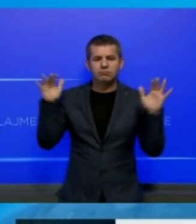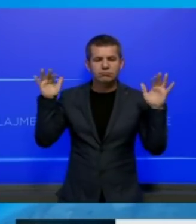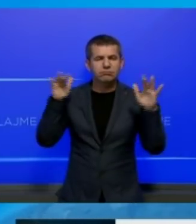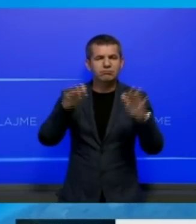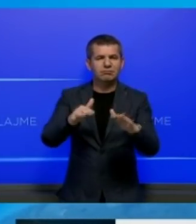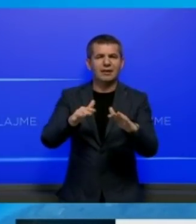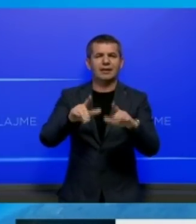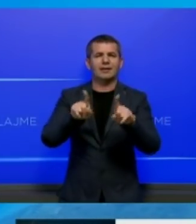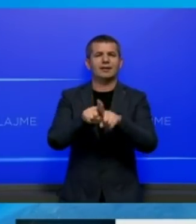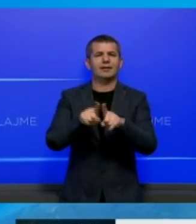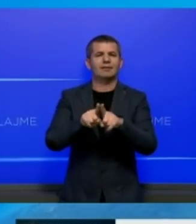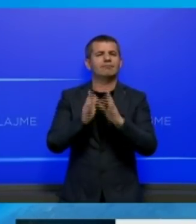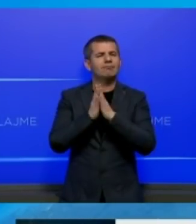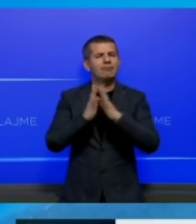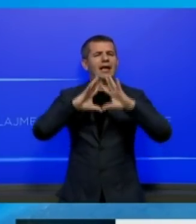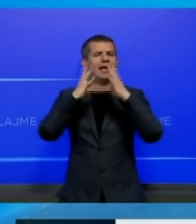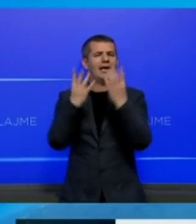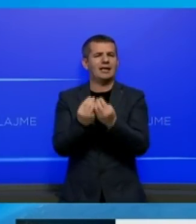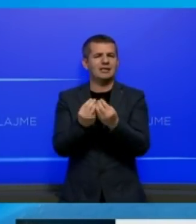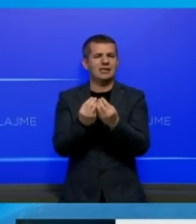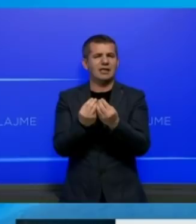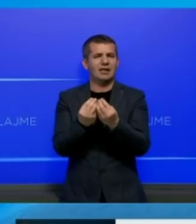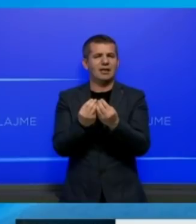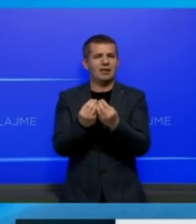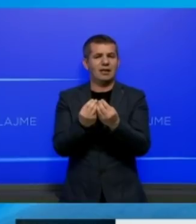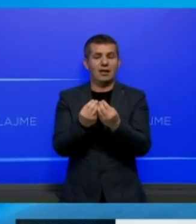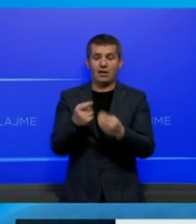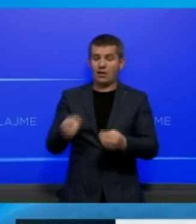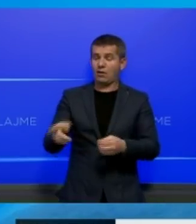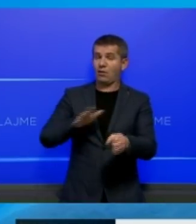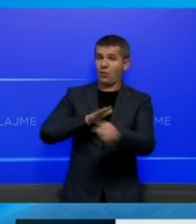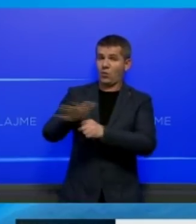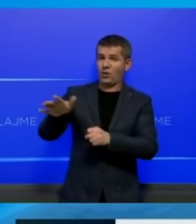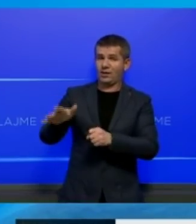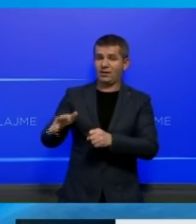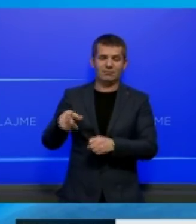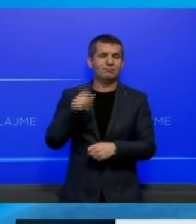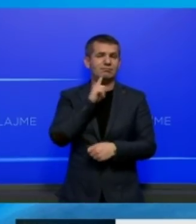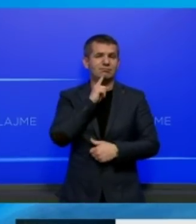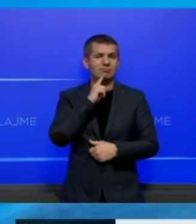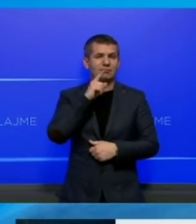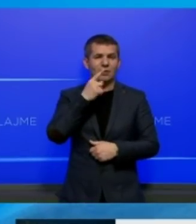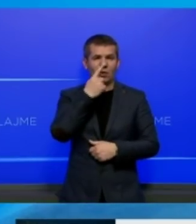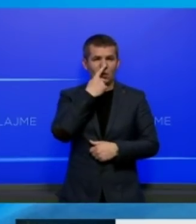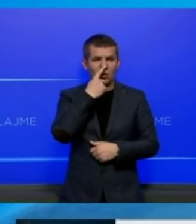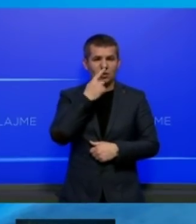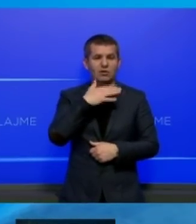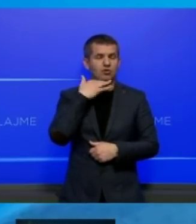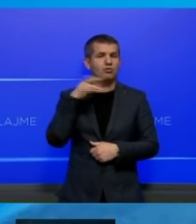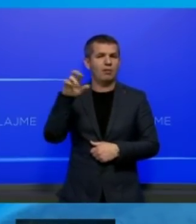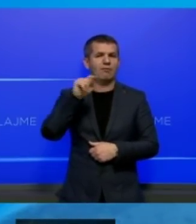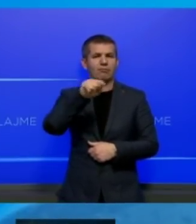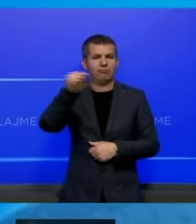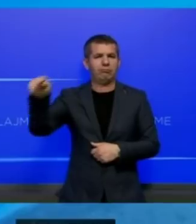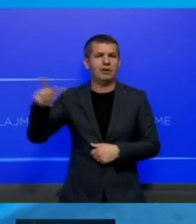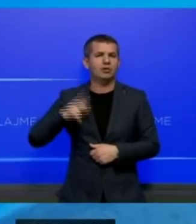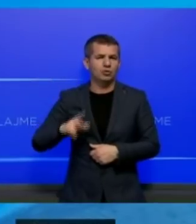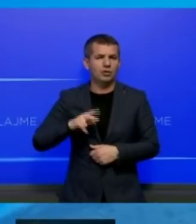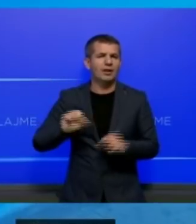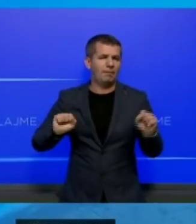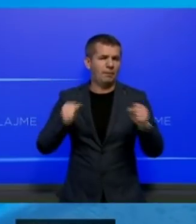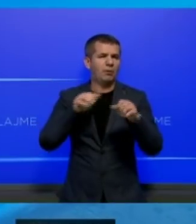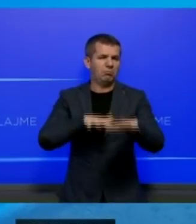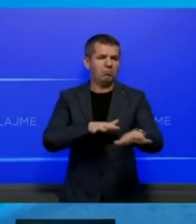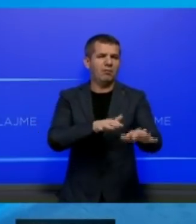për paqe në qytete të ndryshme. Protesta kundër pushtimit të Ukrainës janë mbajtur edhe në shumë vende të tjera të Evropës dhe botës.